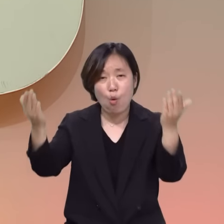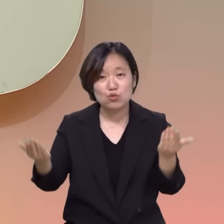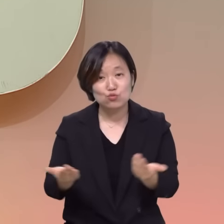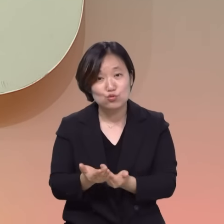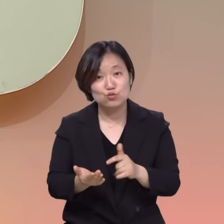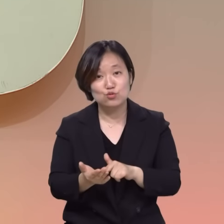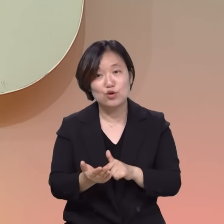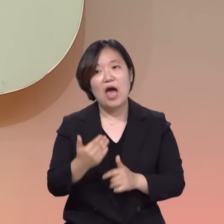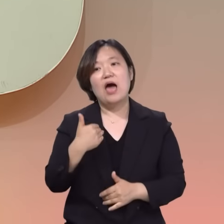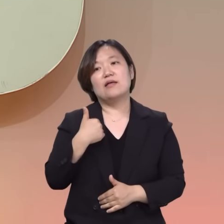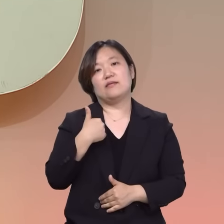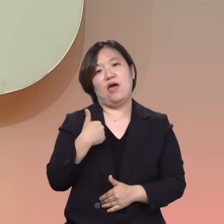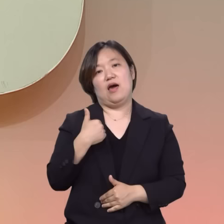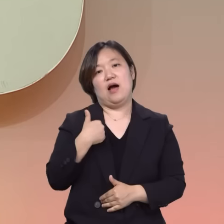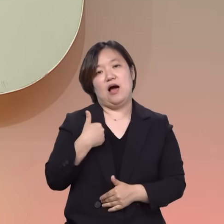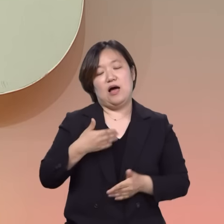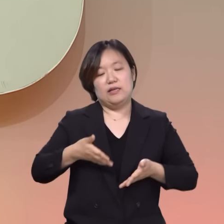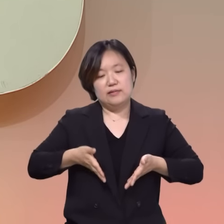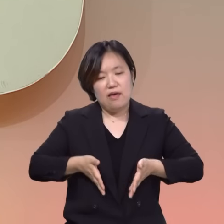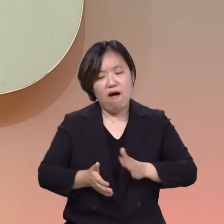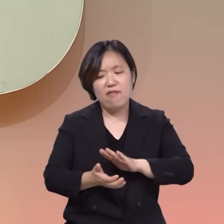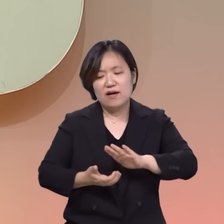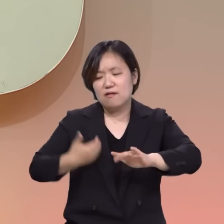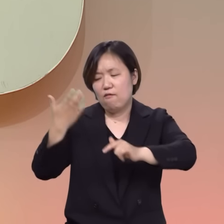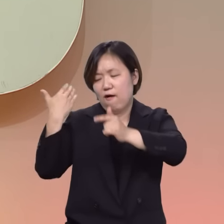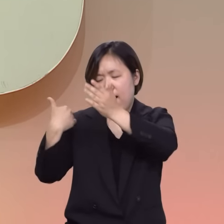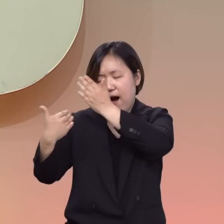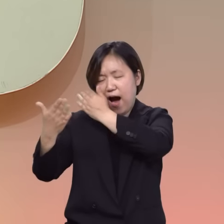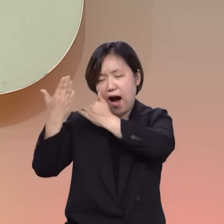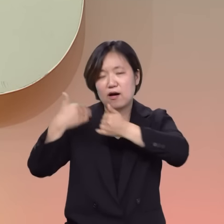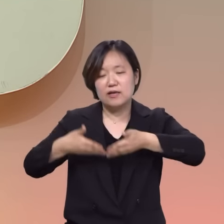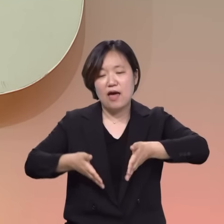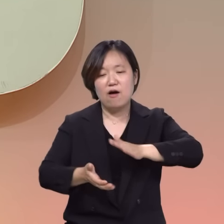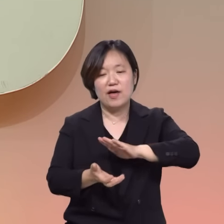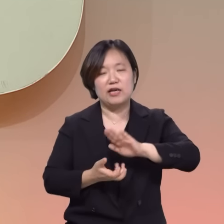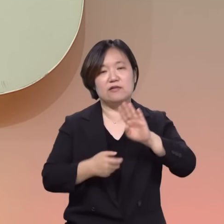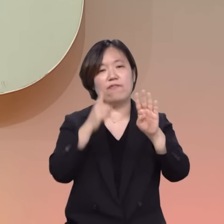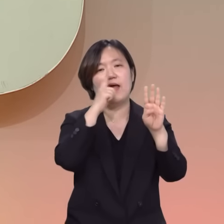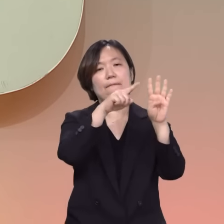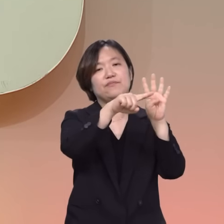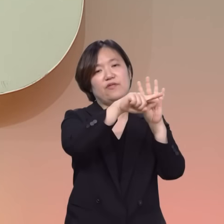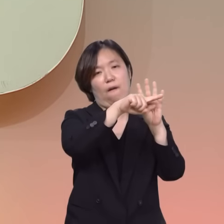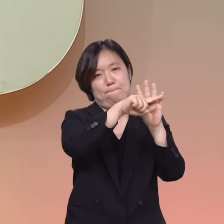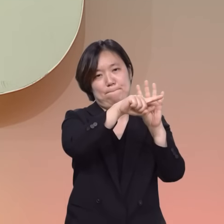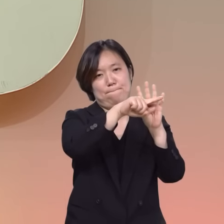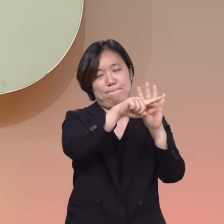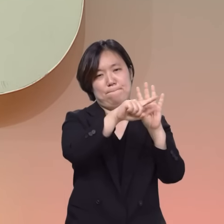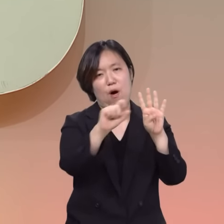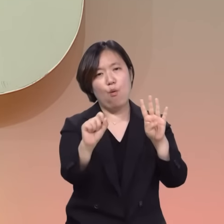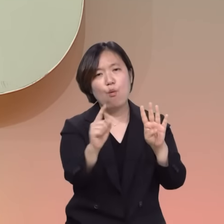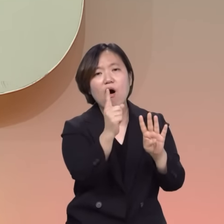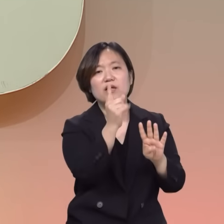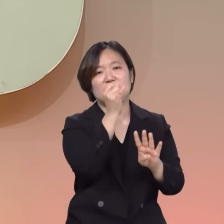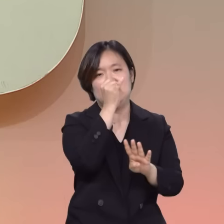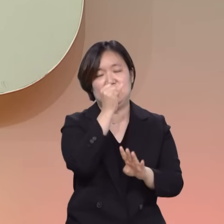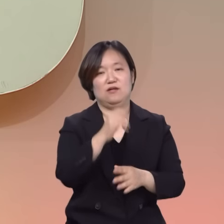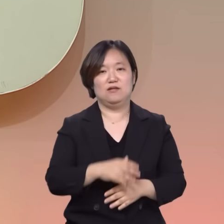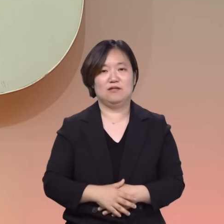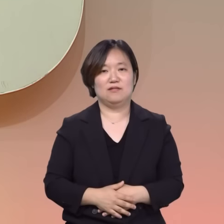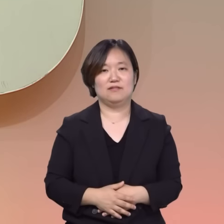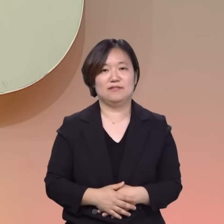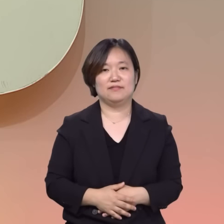모두가 내가 지은 내가 지은 업의 인연이다이 모든게 다 내가 지은